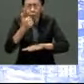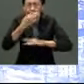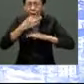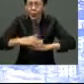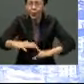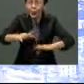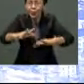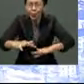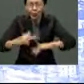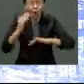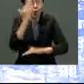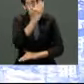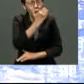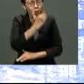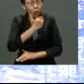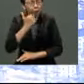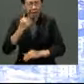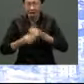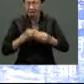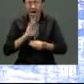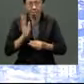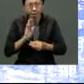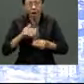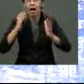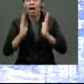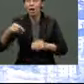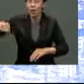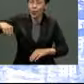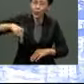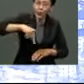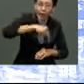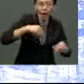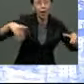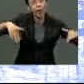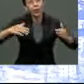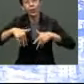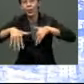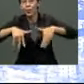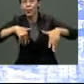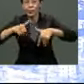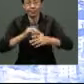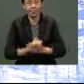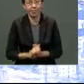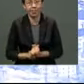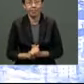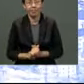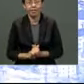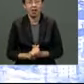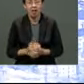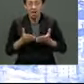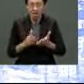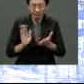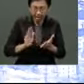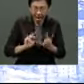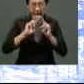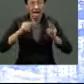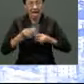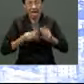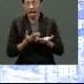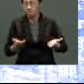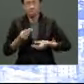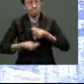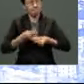ยแต่เป็นพื้นที่สาธารณะห้ามเรือห้ามอะไรร้านค้าห้ามทุกอย่าง